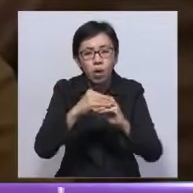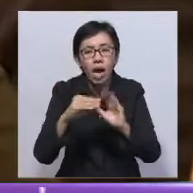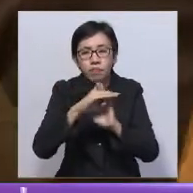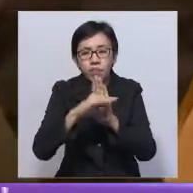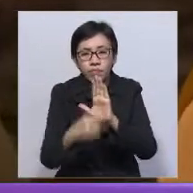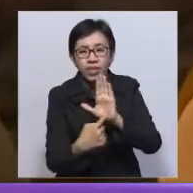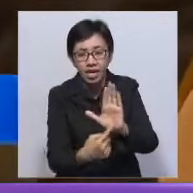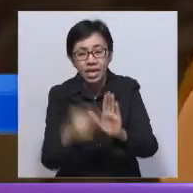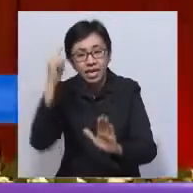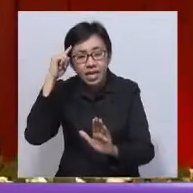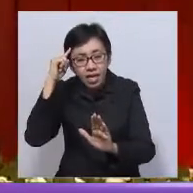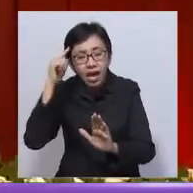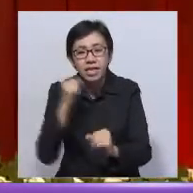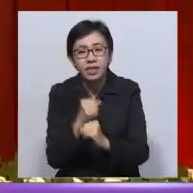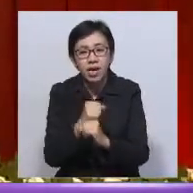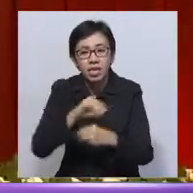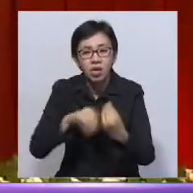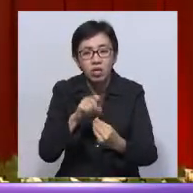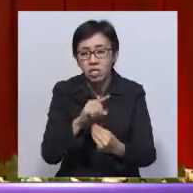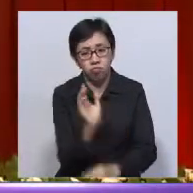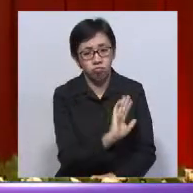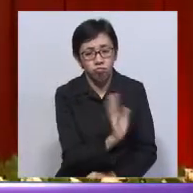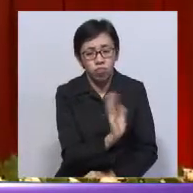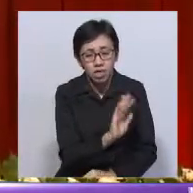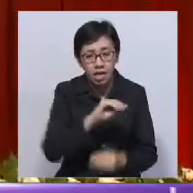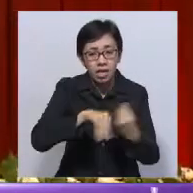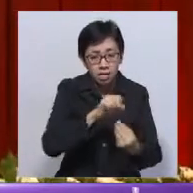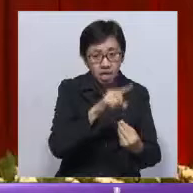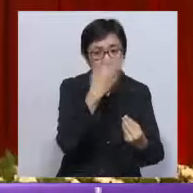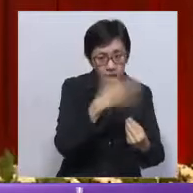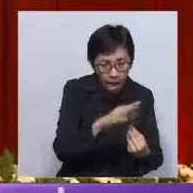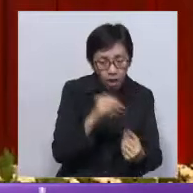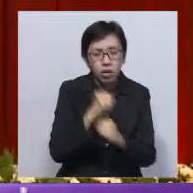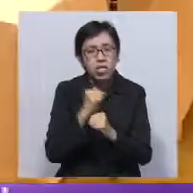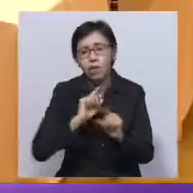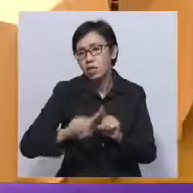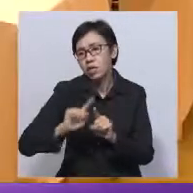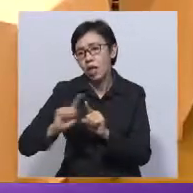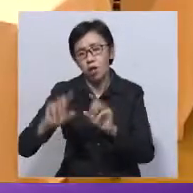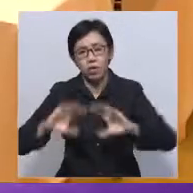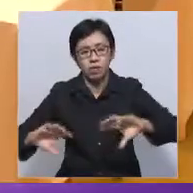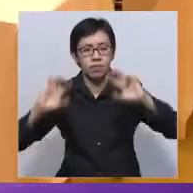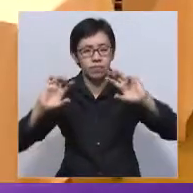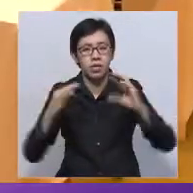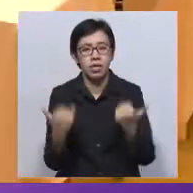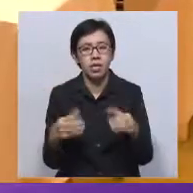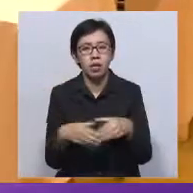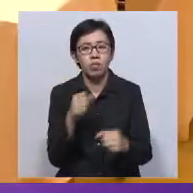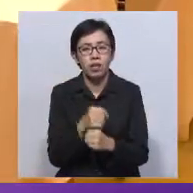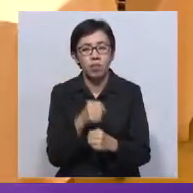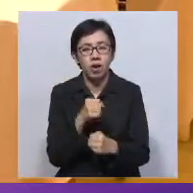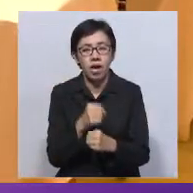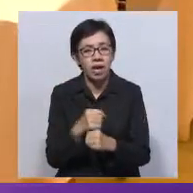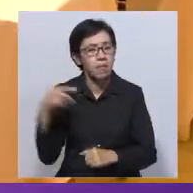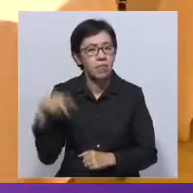งยืนว่าไม่ใช่เพียงการขับเคลื่อนงานด้านเศรษฐกิจเท่านั้นแต่หมายถึงโครงการทุกเรื่องของรัฐบาลซึ่งคณะทำงานชุดนี้จะพิ